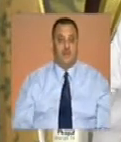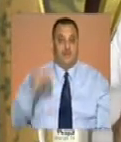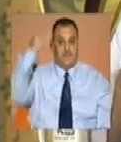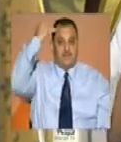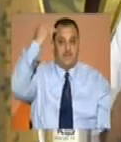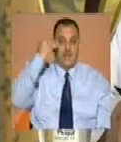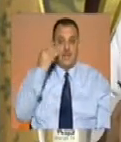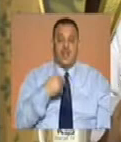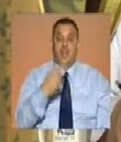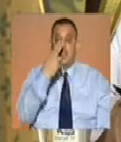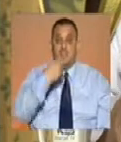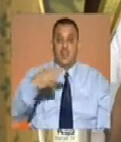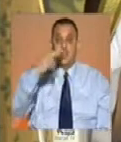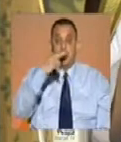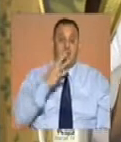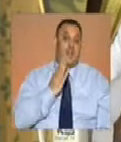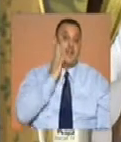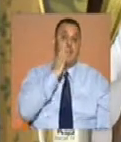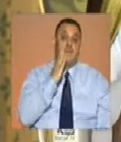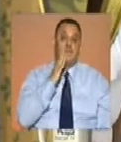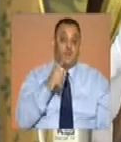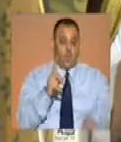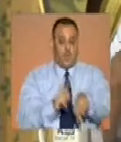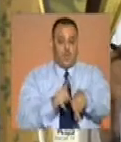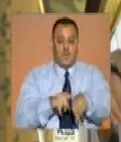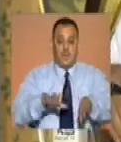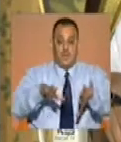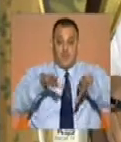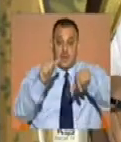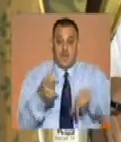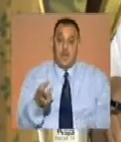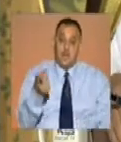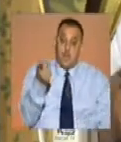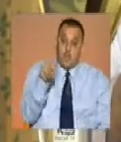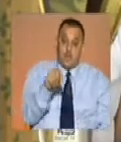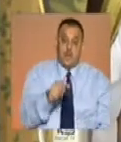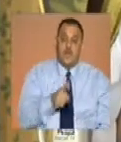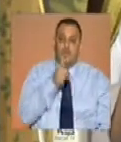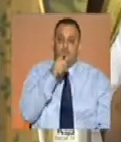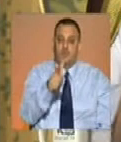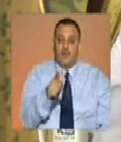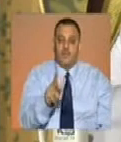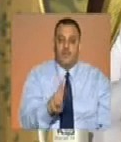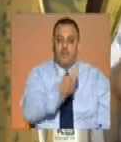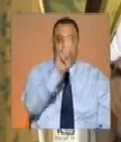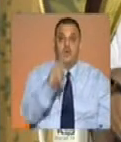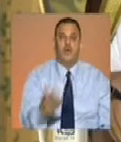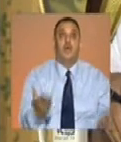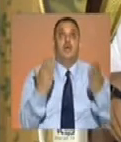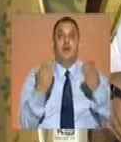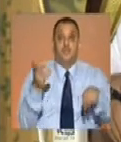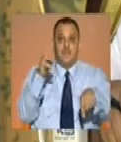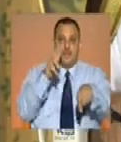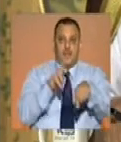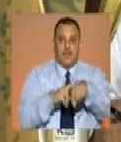من تايلاند والأخت نوارة من ليبيا، الوقت البرنامج انتهى الآن، إن شاء الله غدا سأستفتح بالإجابة على أسئلتكم